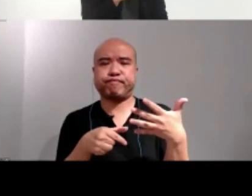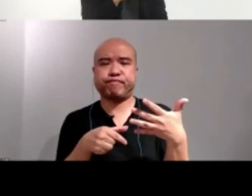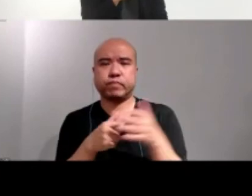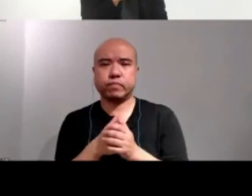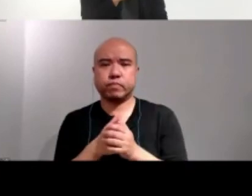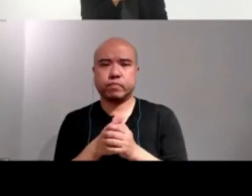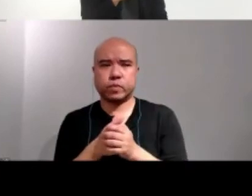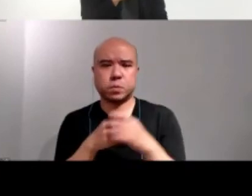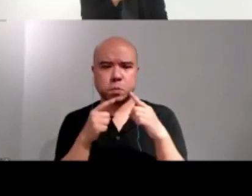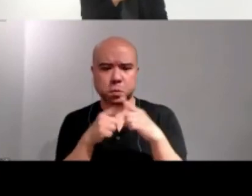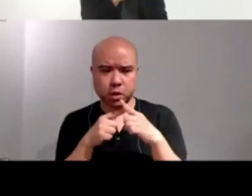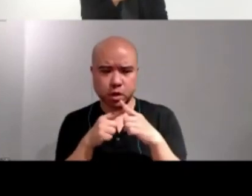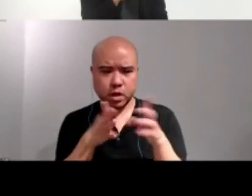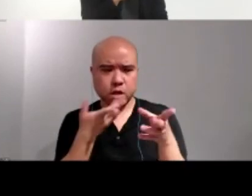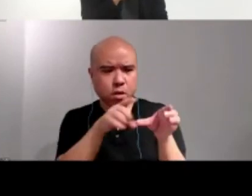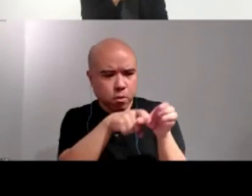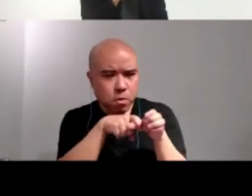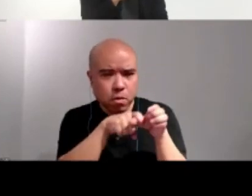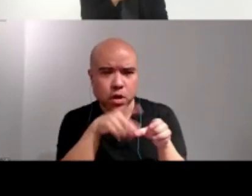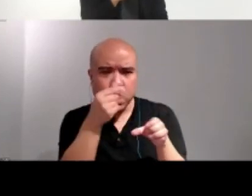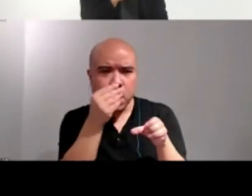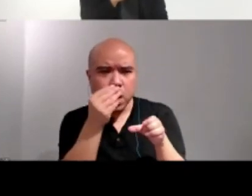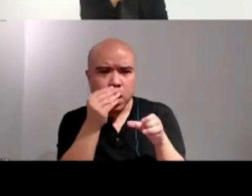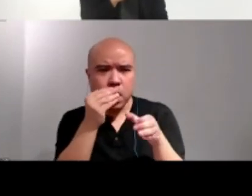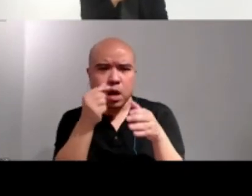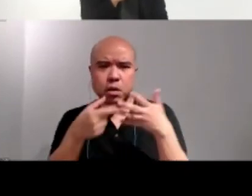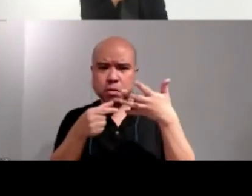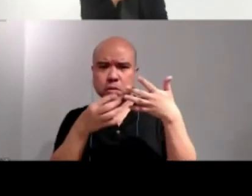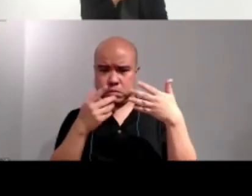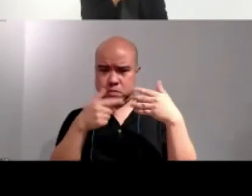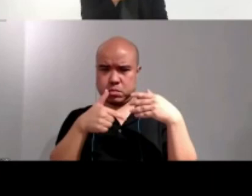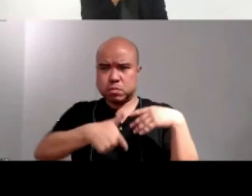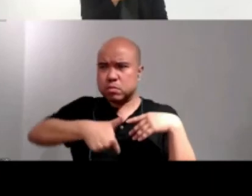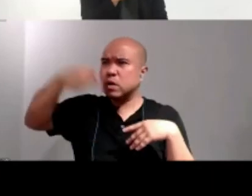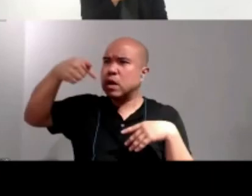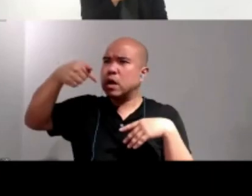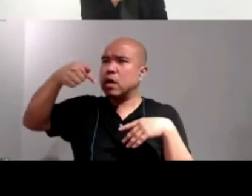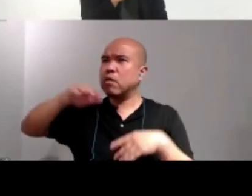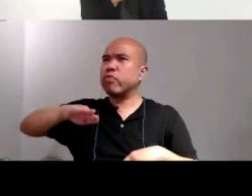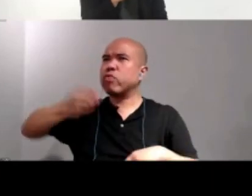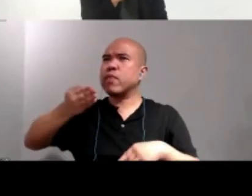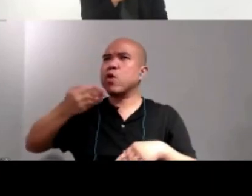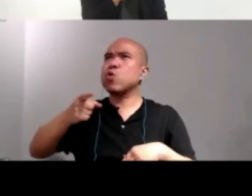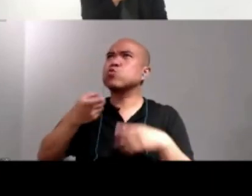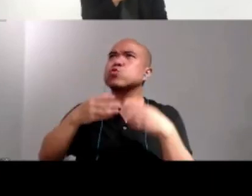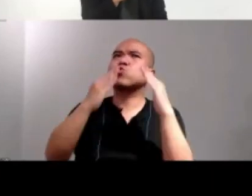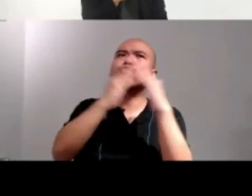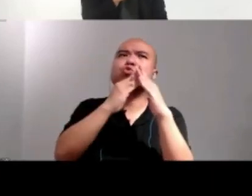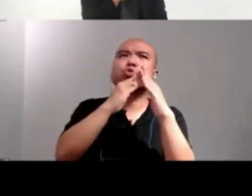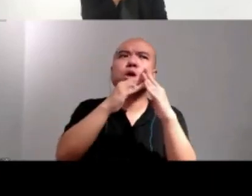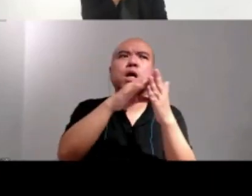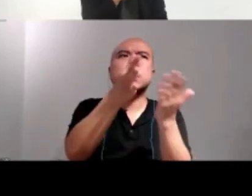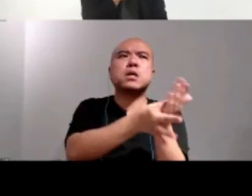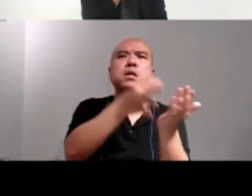入息中位数不断上升，到头来我们住的房屋是不断地倒向后退呢？这个问题令到我